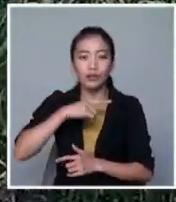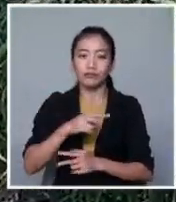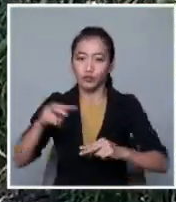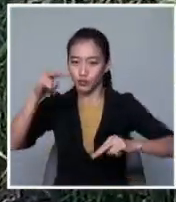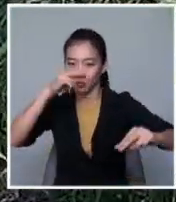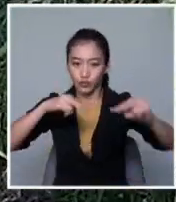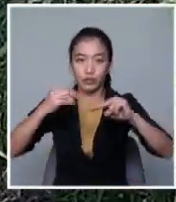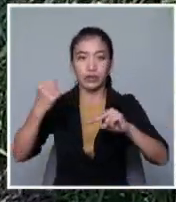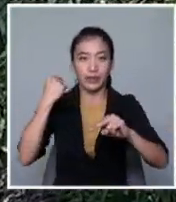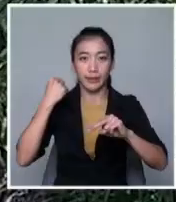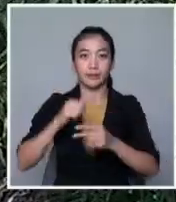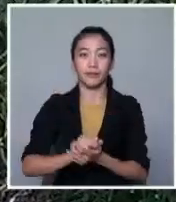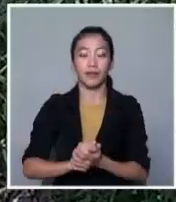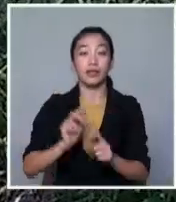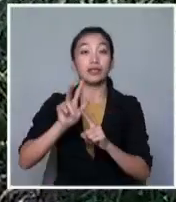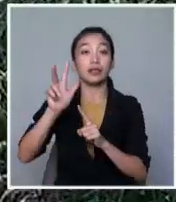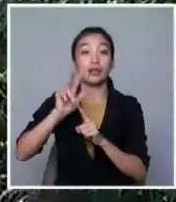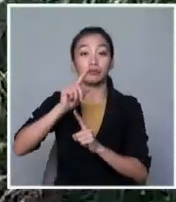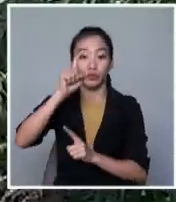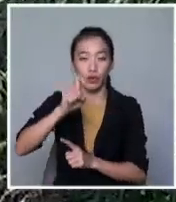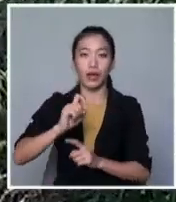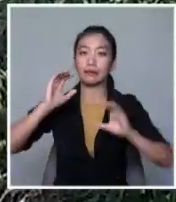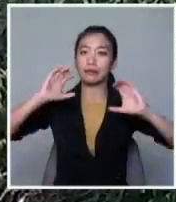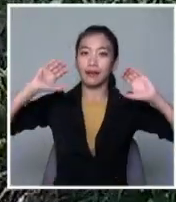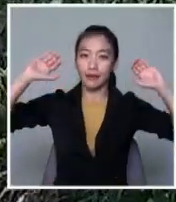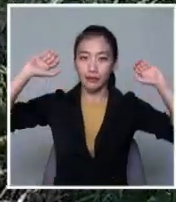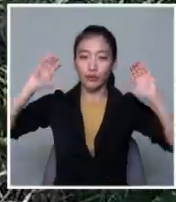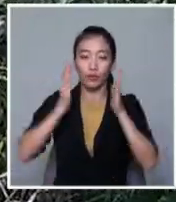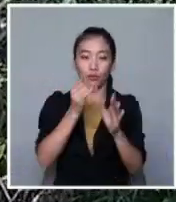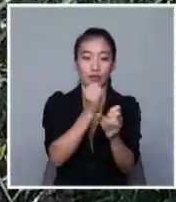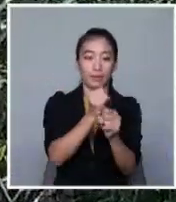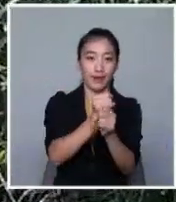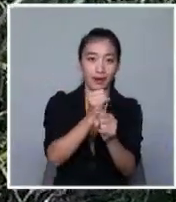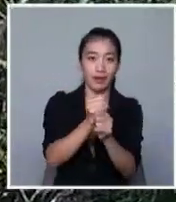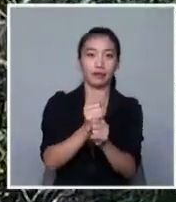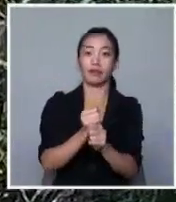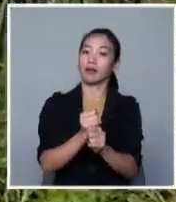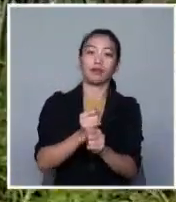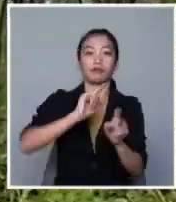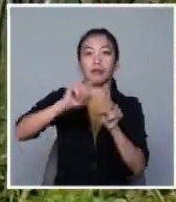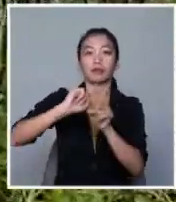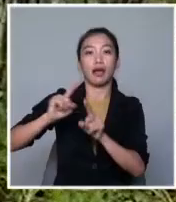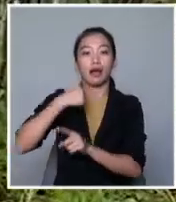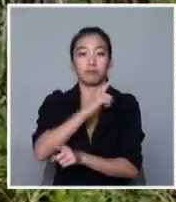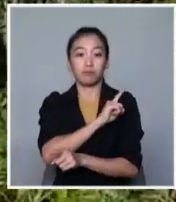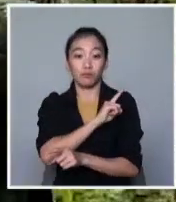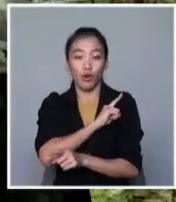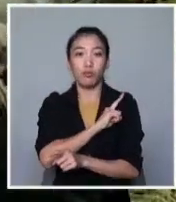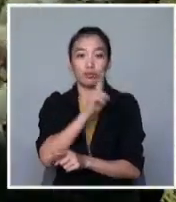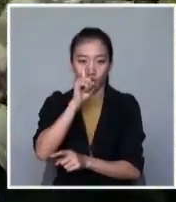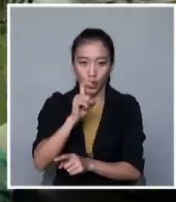การชี้แจงทำความเข้าใจกับข้าราชการบุคลากรเจ้าหน้าที่ที่เกี่ยวข้อง 5มีให้ปล่อยปะละเลย